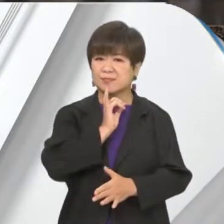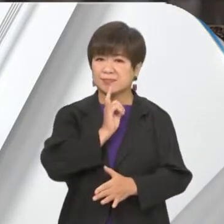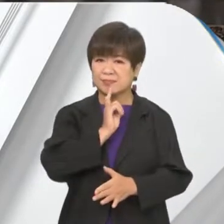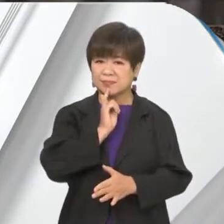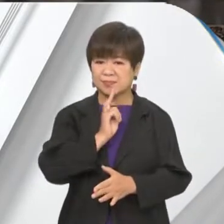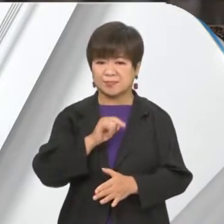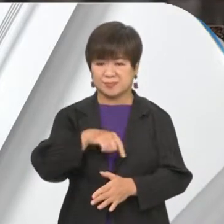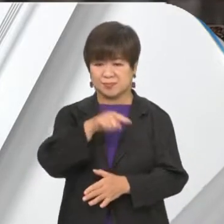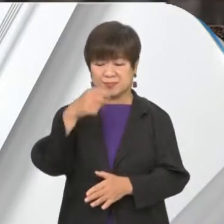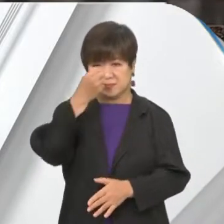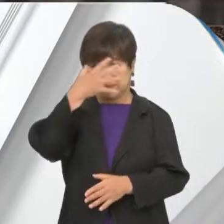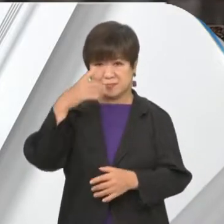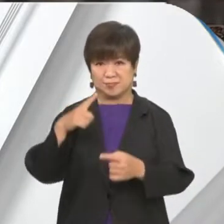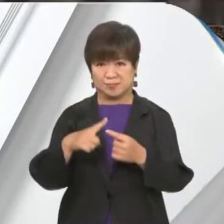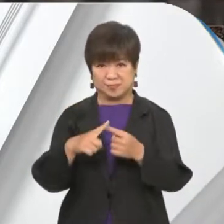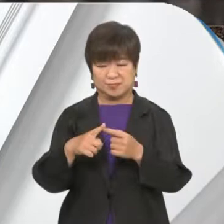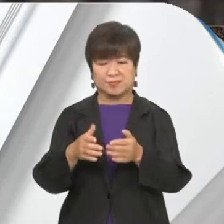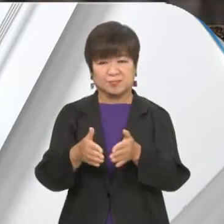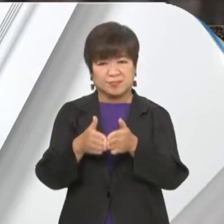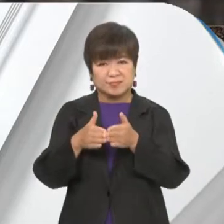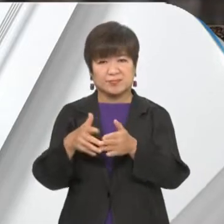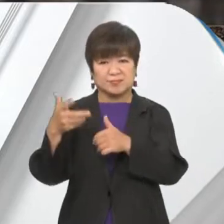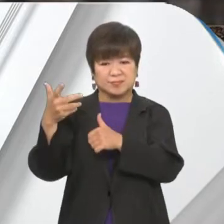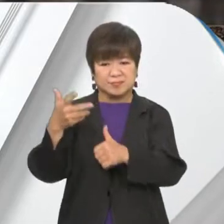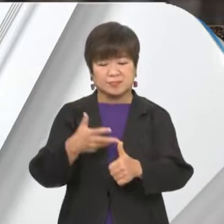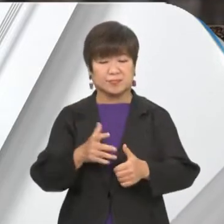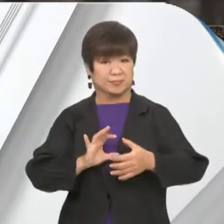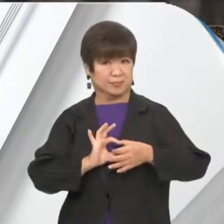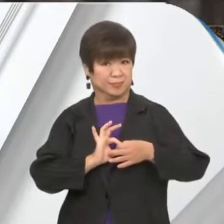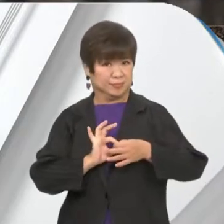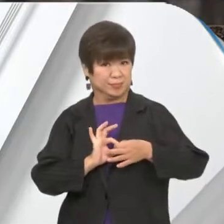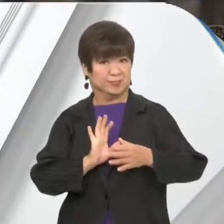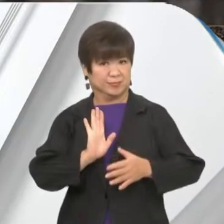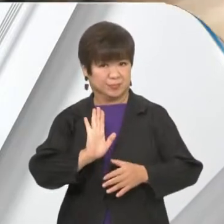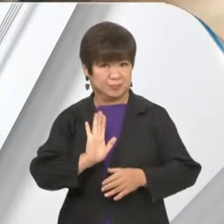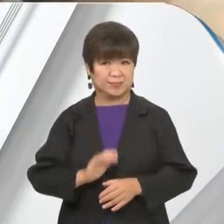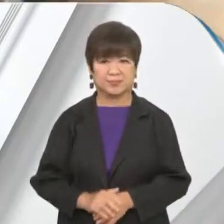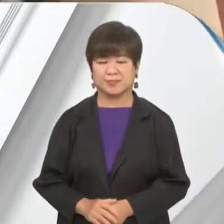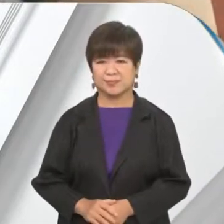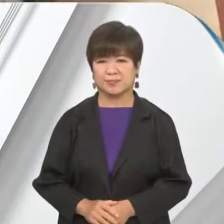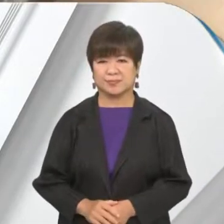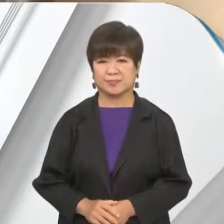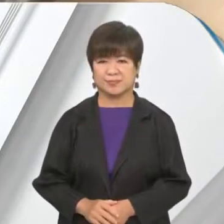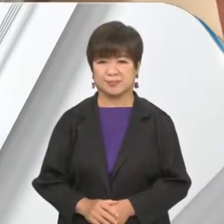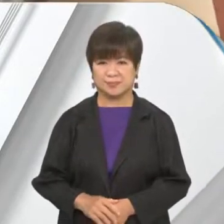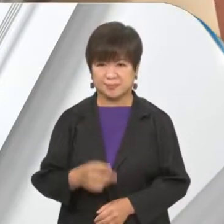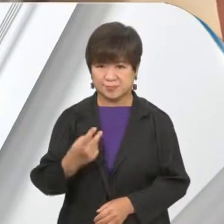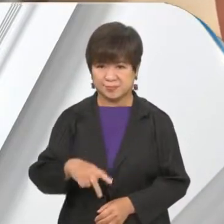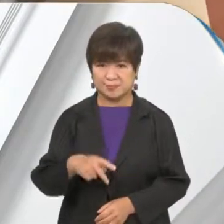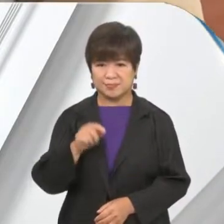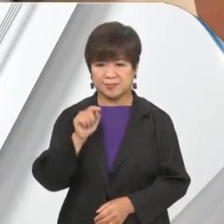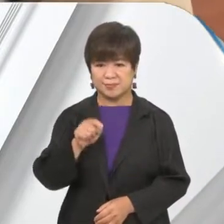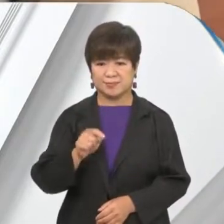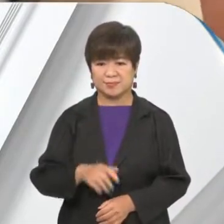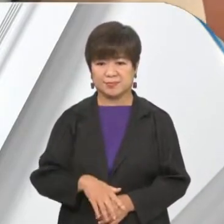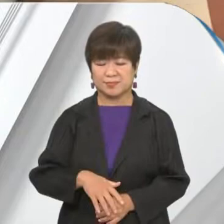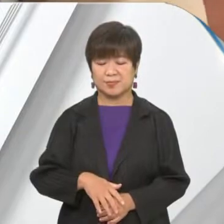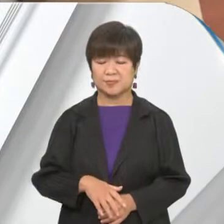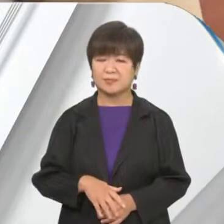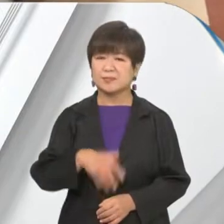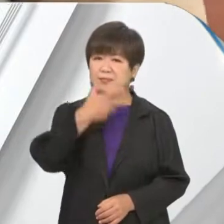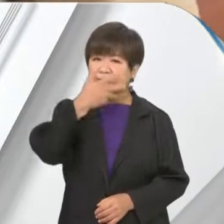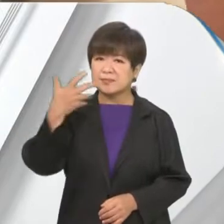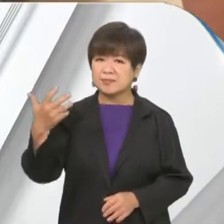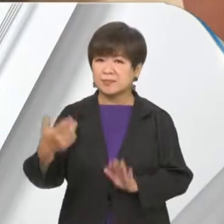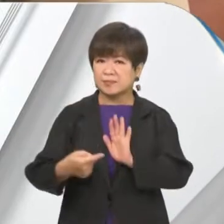受到後生人咧一種尊重，嚇，係關心，甚至咧透過人哋嘅音樂